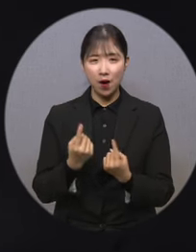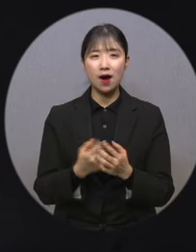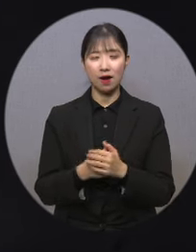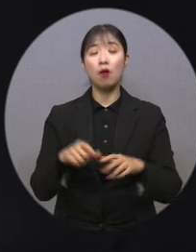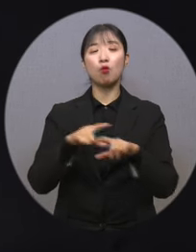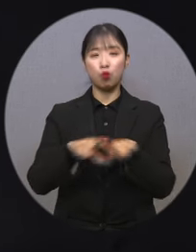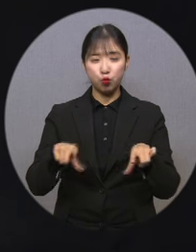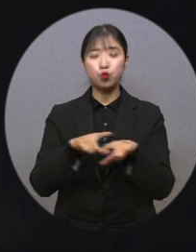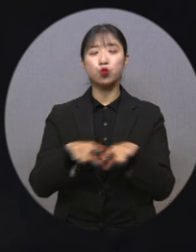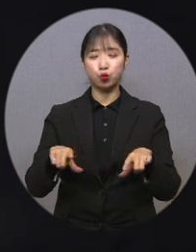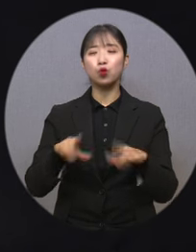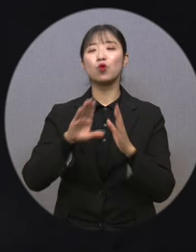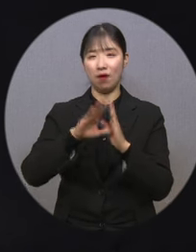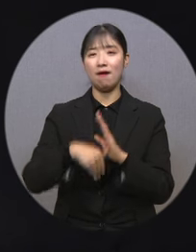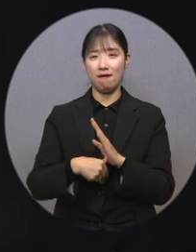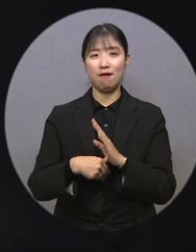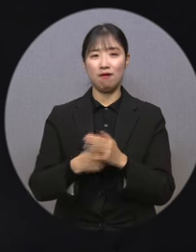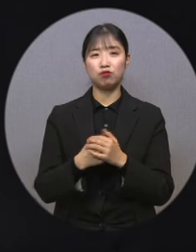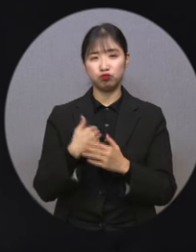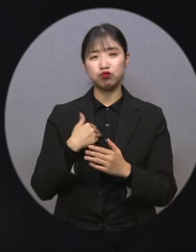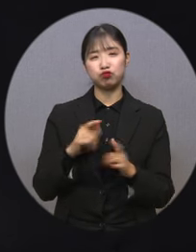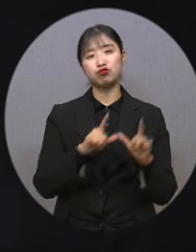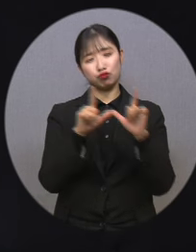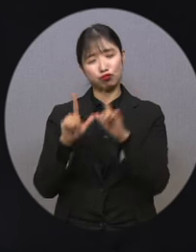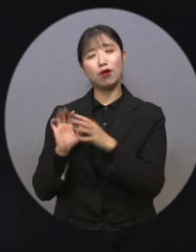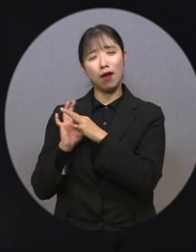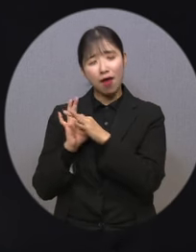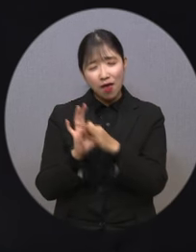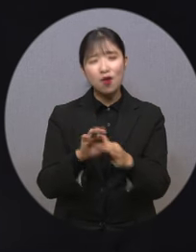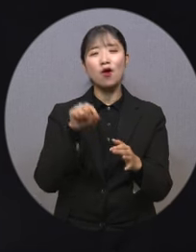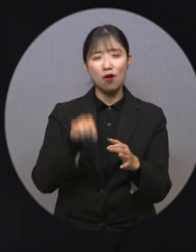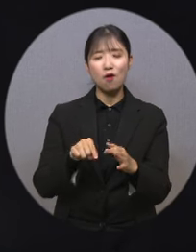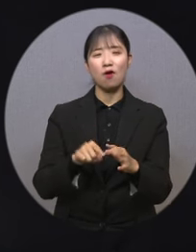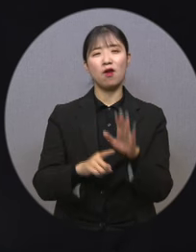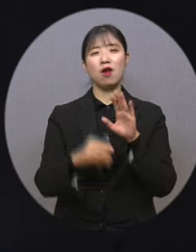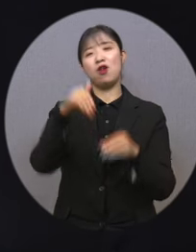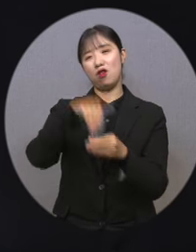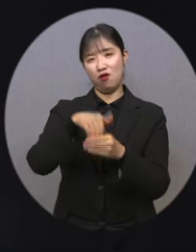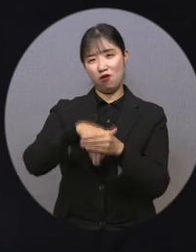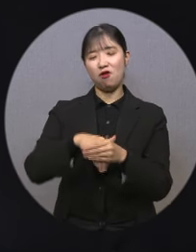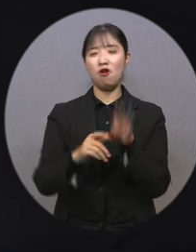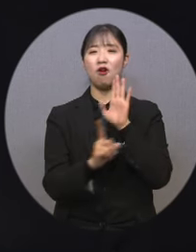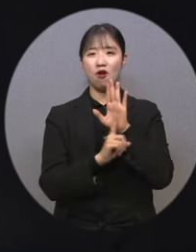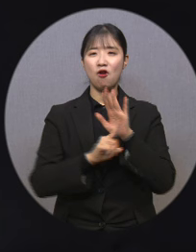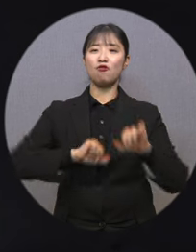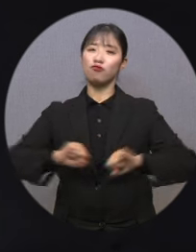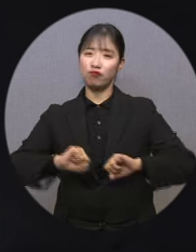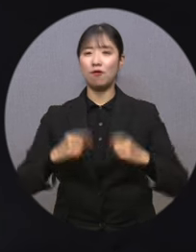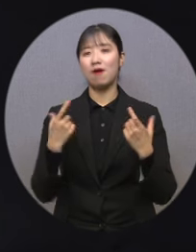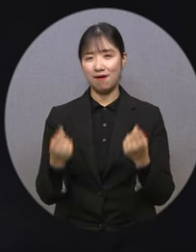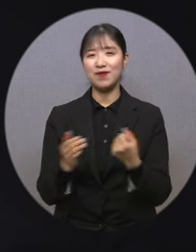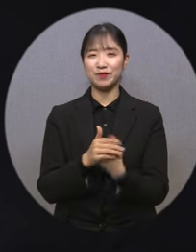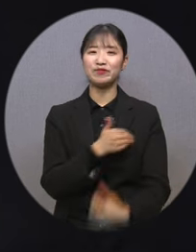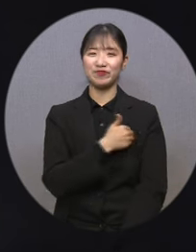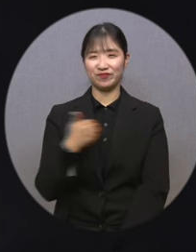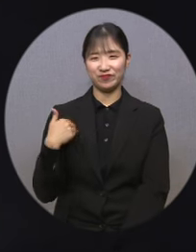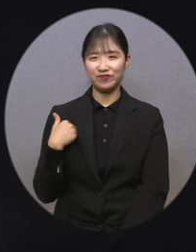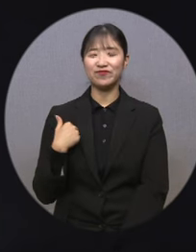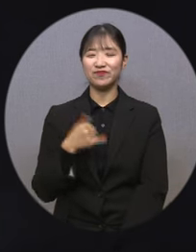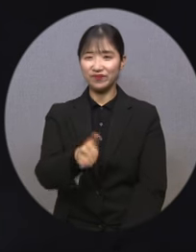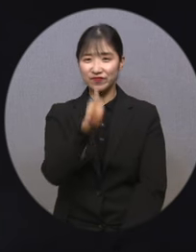평소에 그동안 쭉 살아온 게 선거운동이라고 생각하고 자신 있습니다. 네.